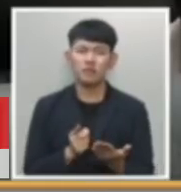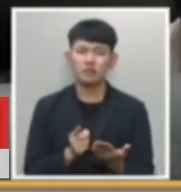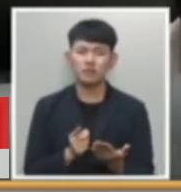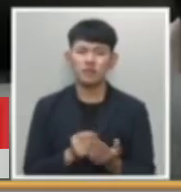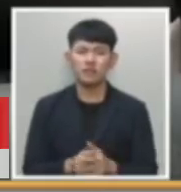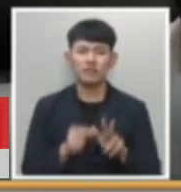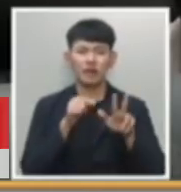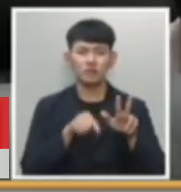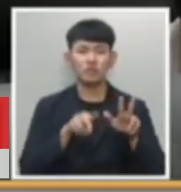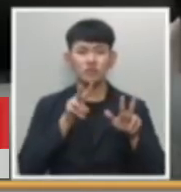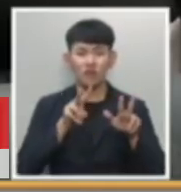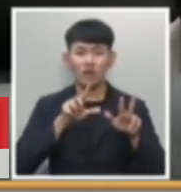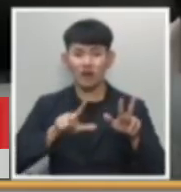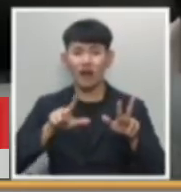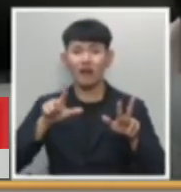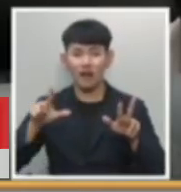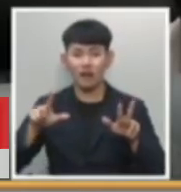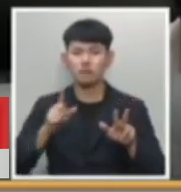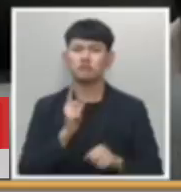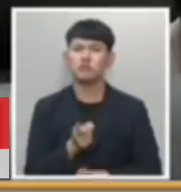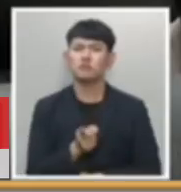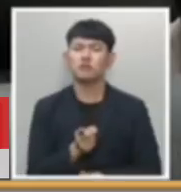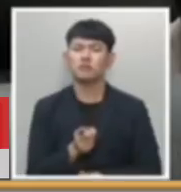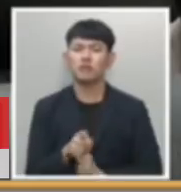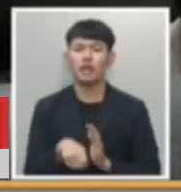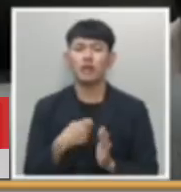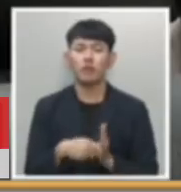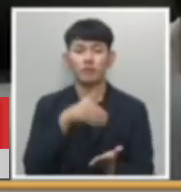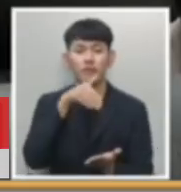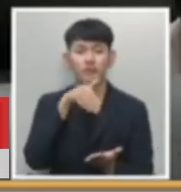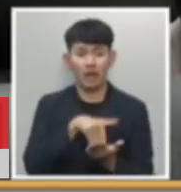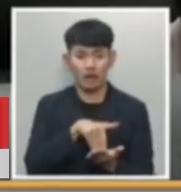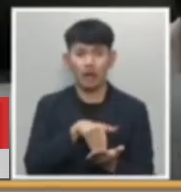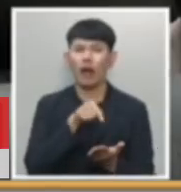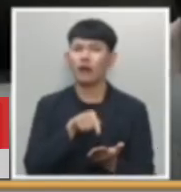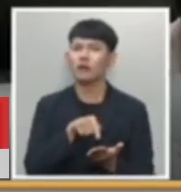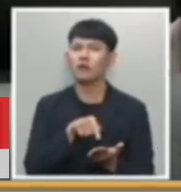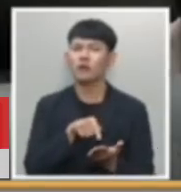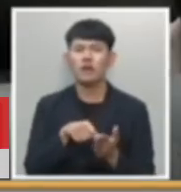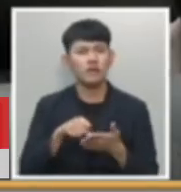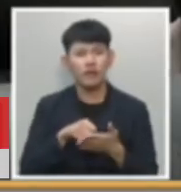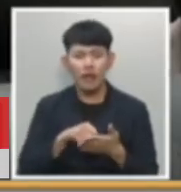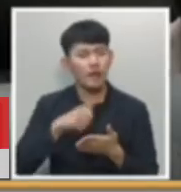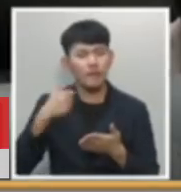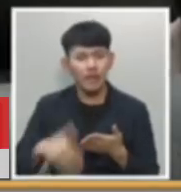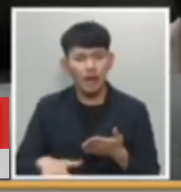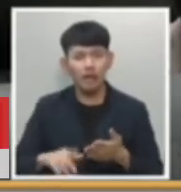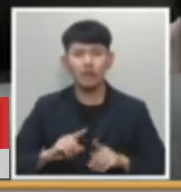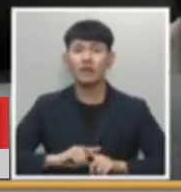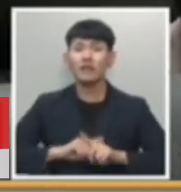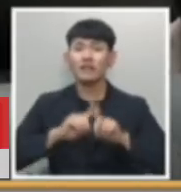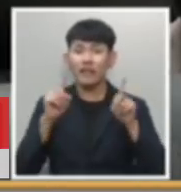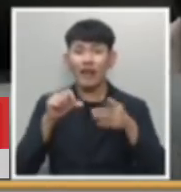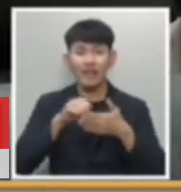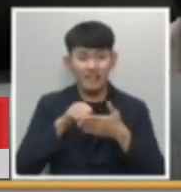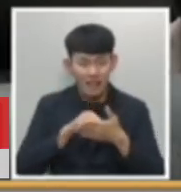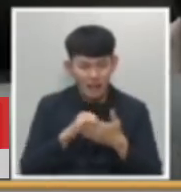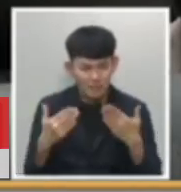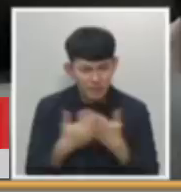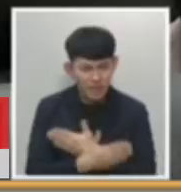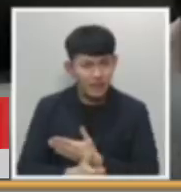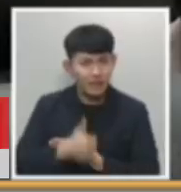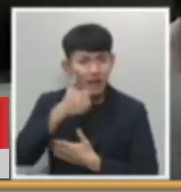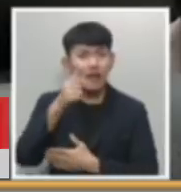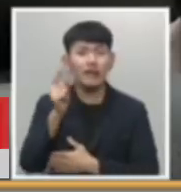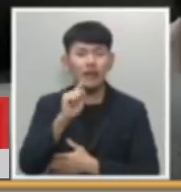3.2 ล้านล้านต้องคงอยู่เพราะมันเป็นหลักการไปแก้ไขเปลี่ยนแปลงไม่ได้แต่สิ่งที่จะเปลี่ยนแปลงแก้ไขได้คือสิ่ง